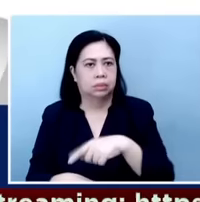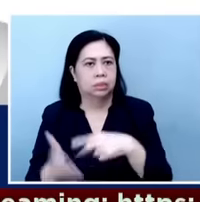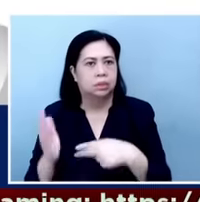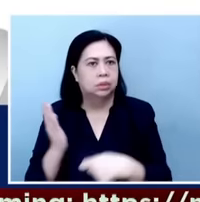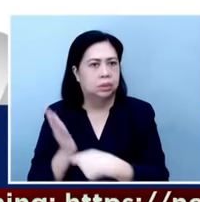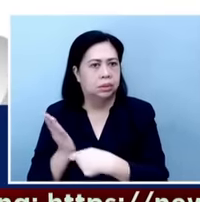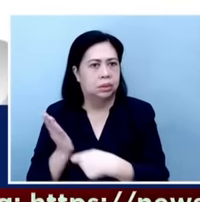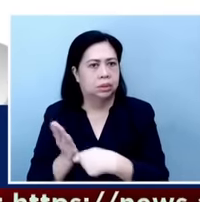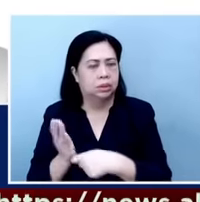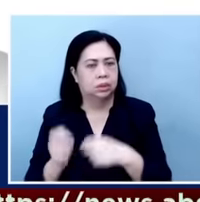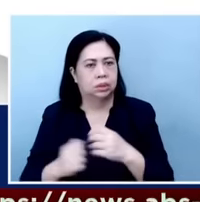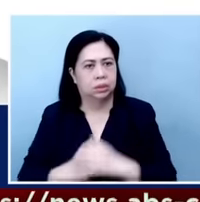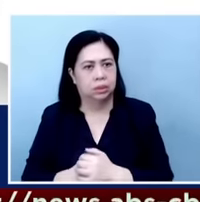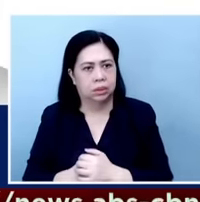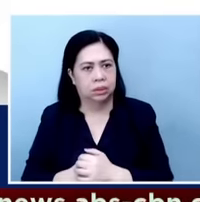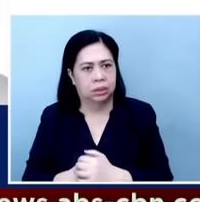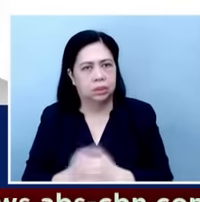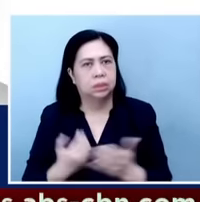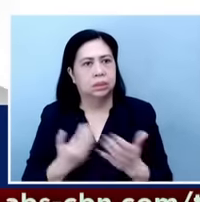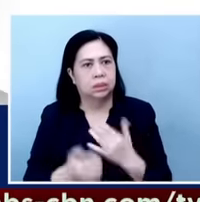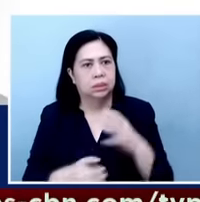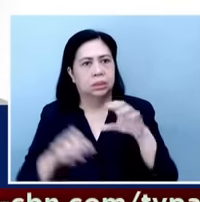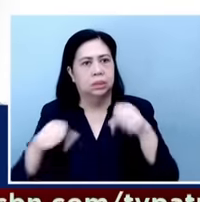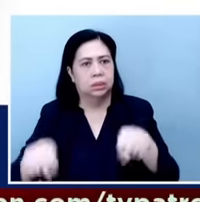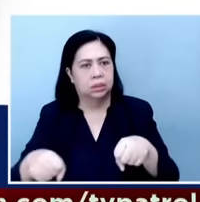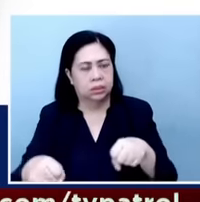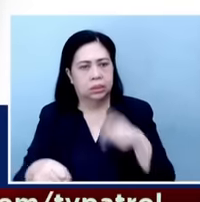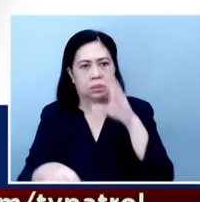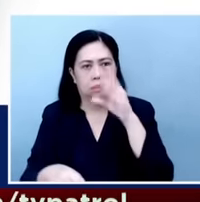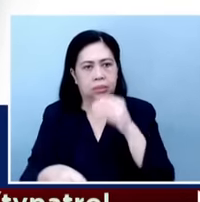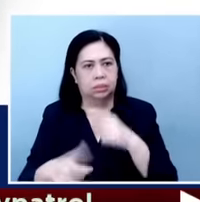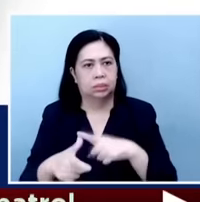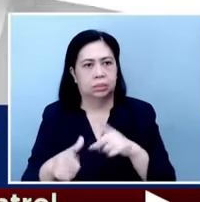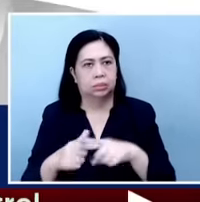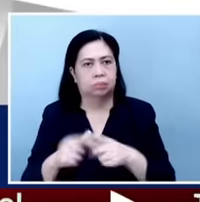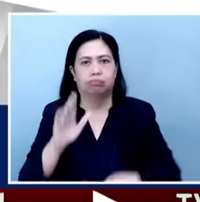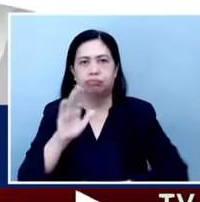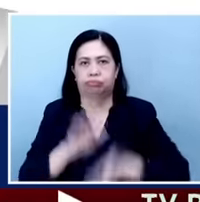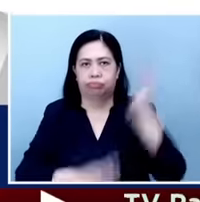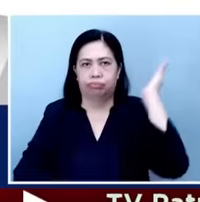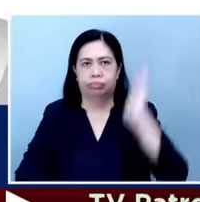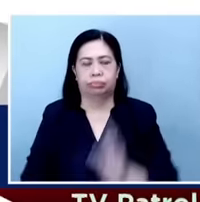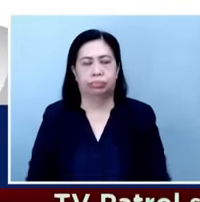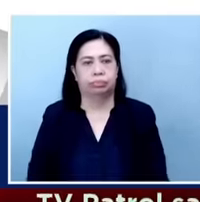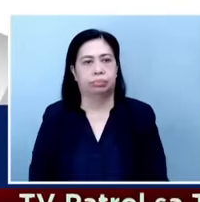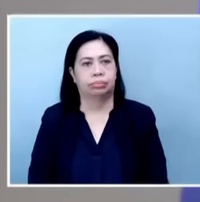nakacharge. Agad na sumampa sa kanyang motorsiklo ang lalaki at saka umalis.